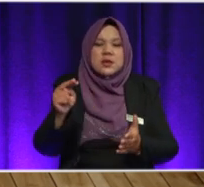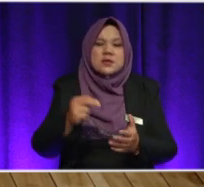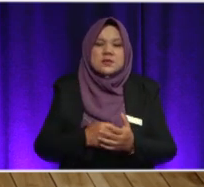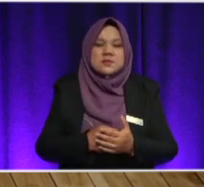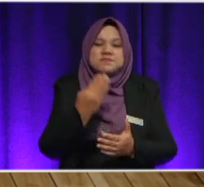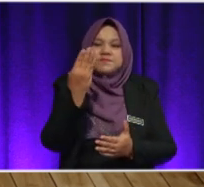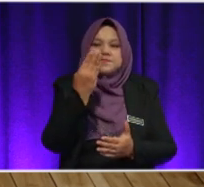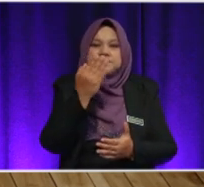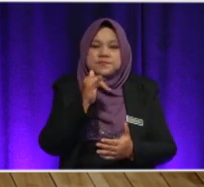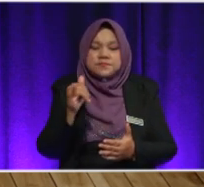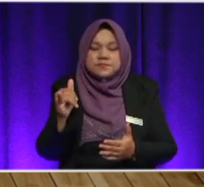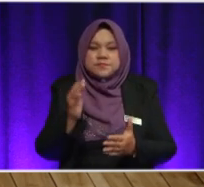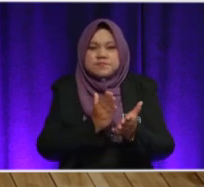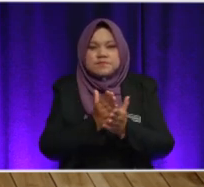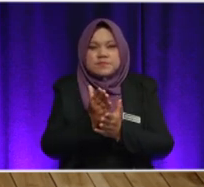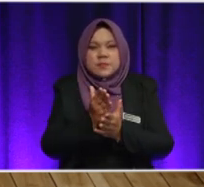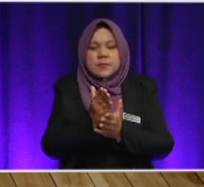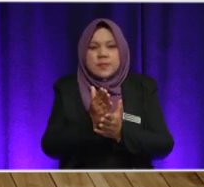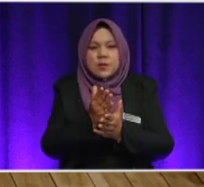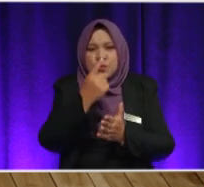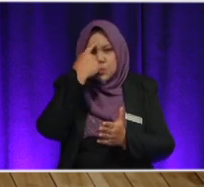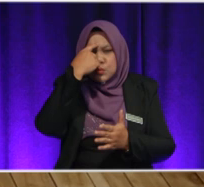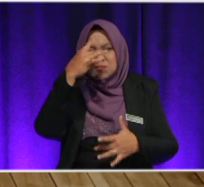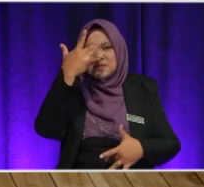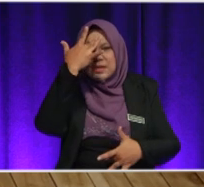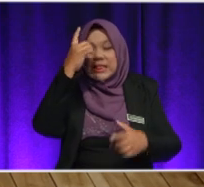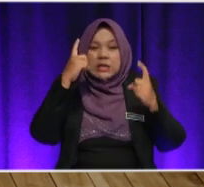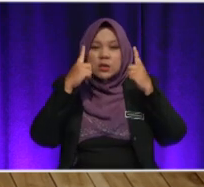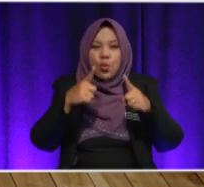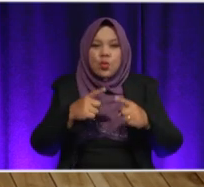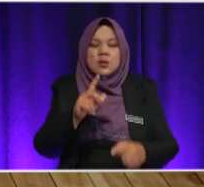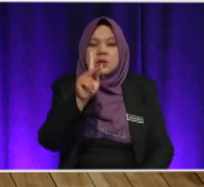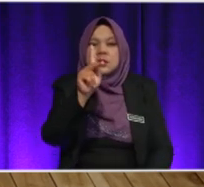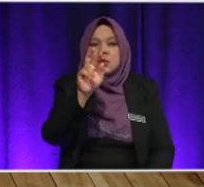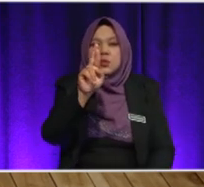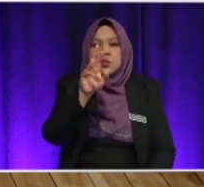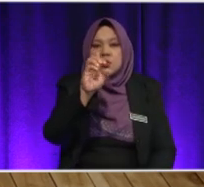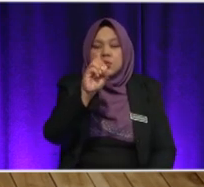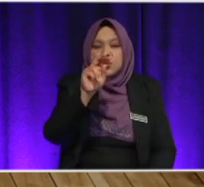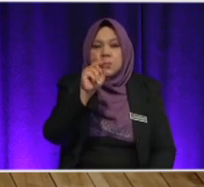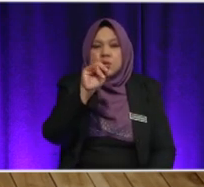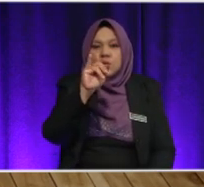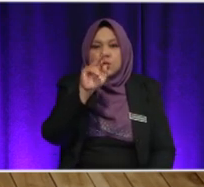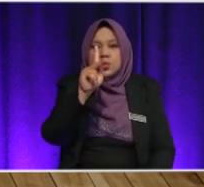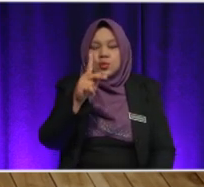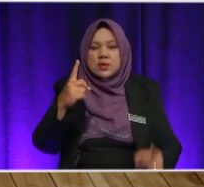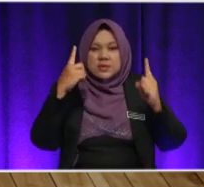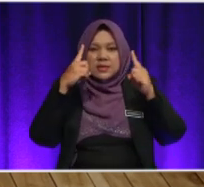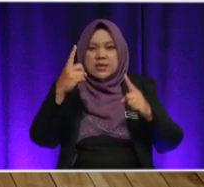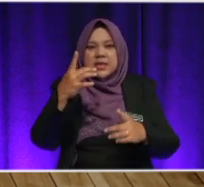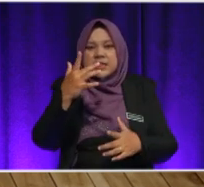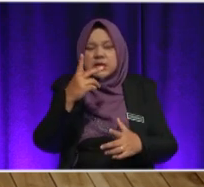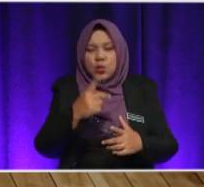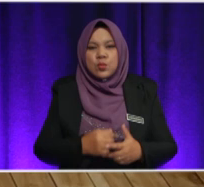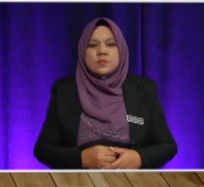biasanya obat secara berurutan ini adalah untuk penyakit kronik Oke ataupun obat ini juga kita boleh berhenti